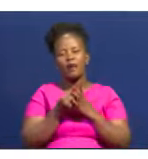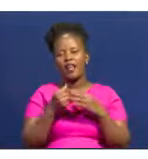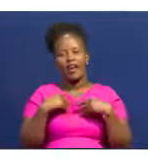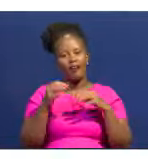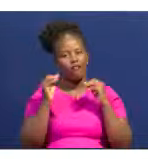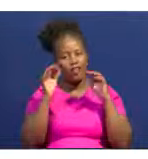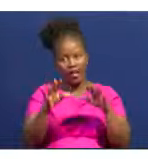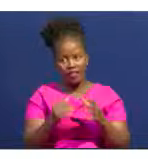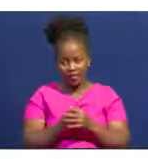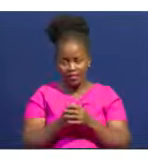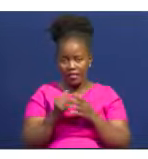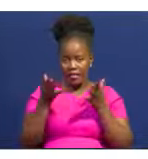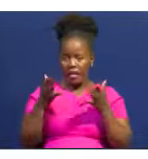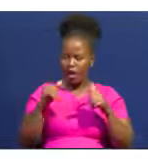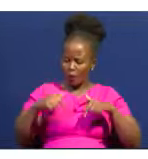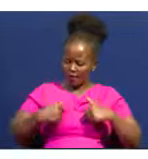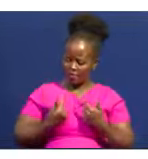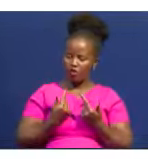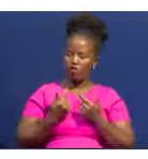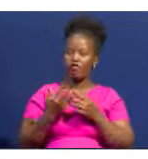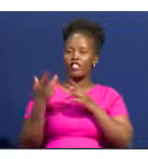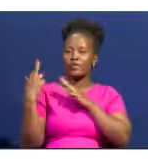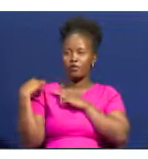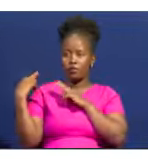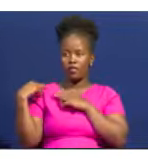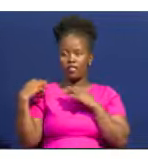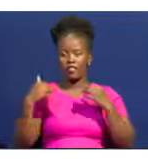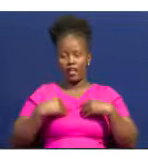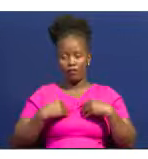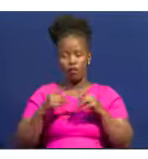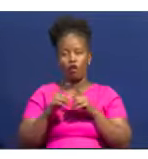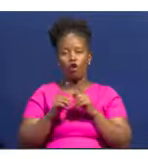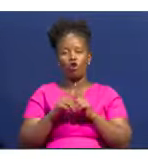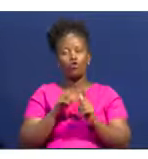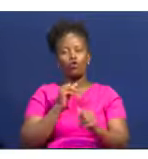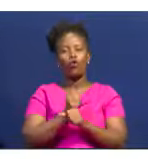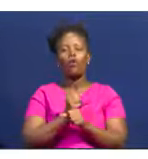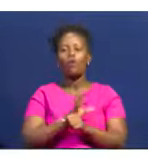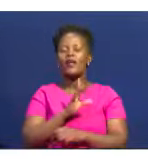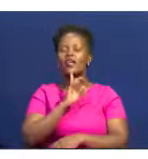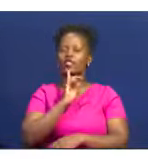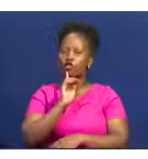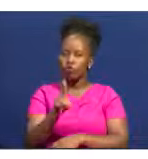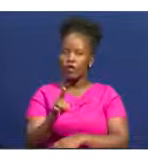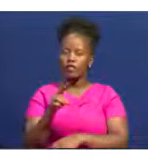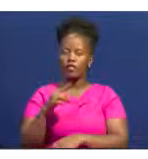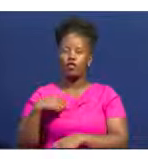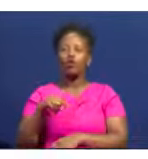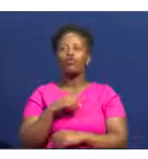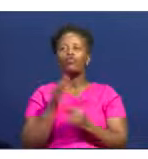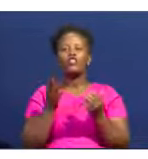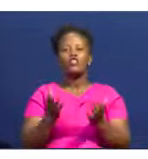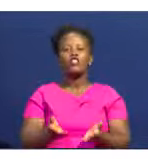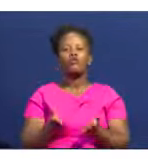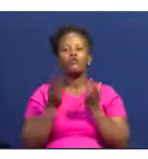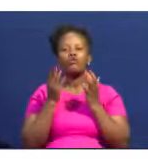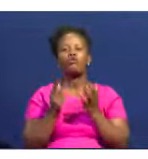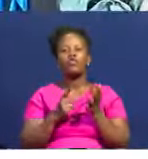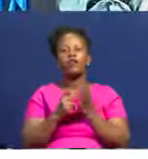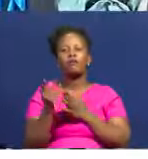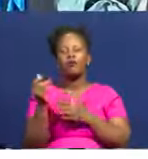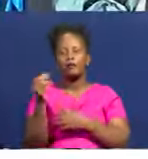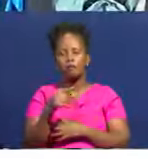that Mbadi is now given the responsibility and task to make sure that we improve the payslip and make it